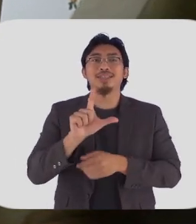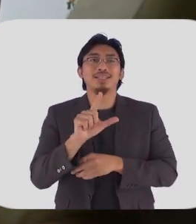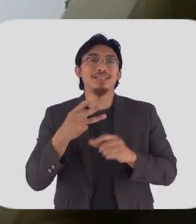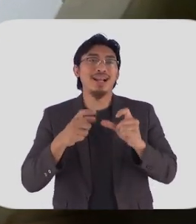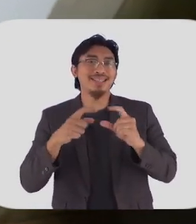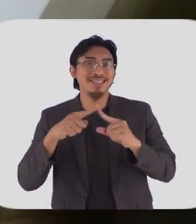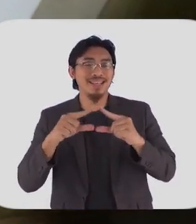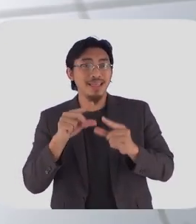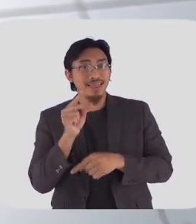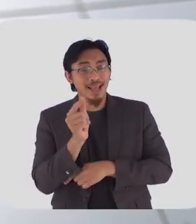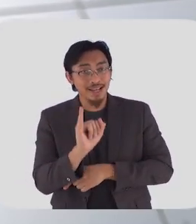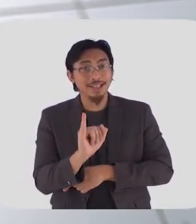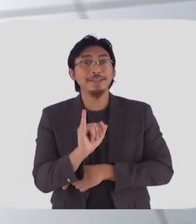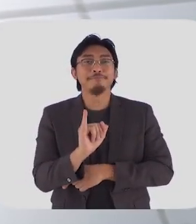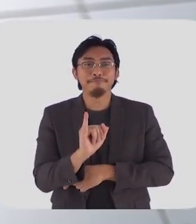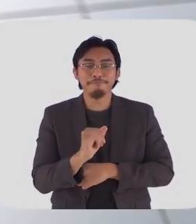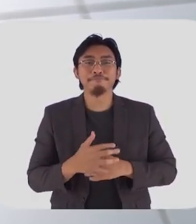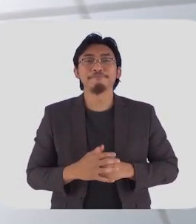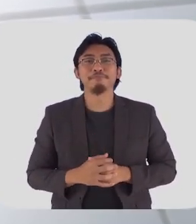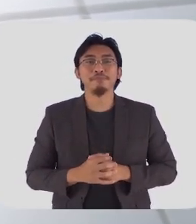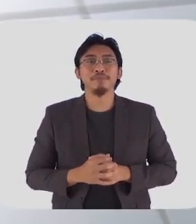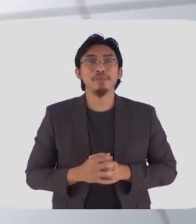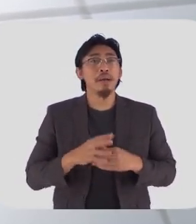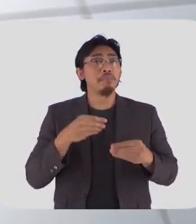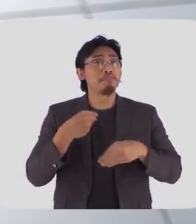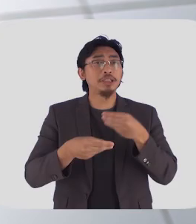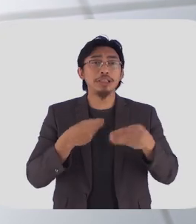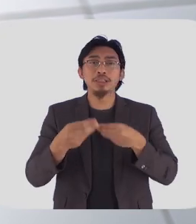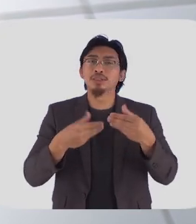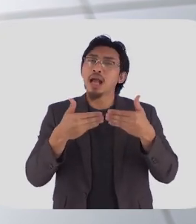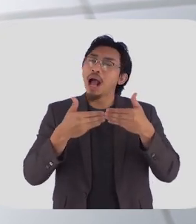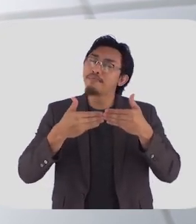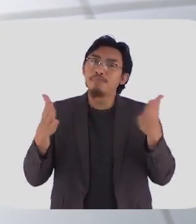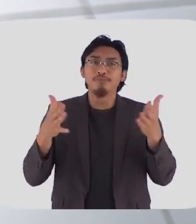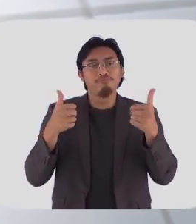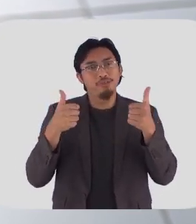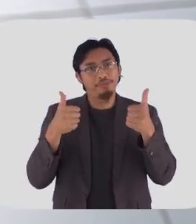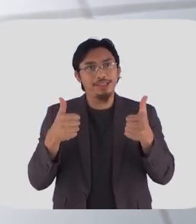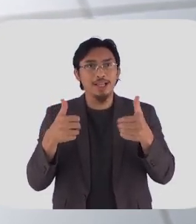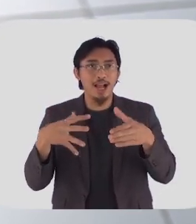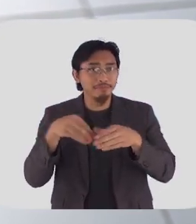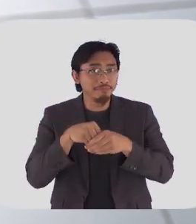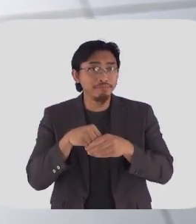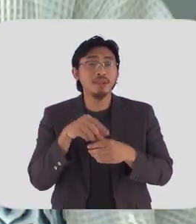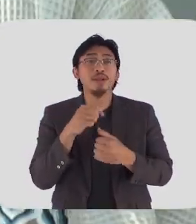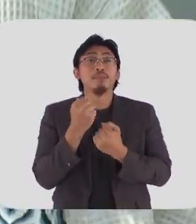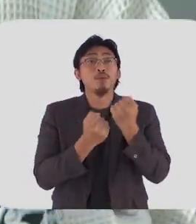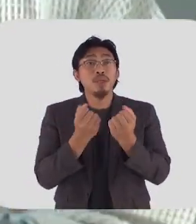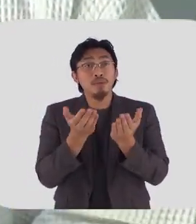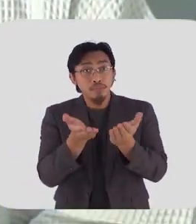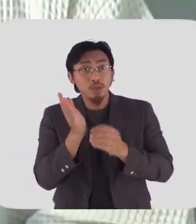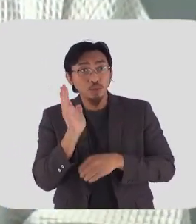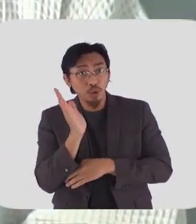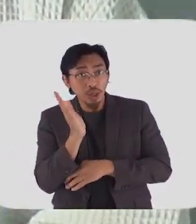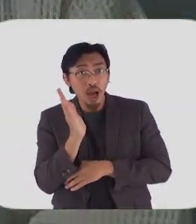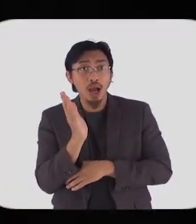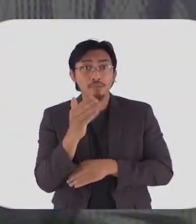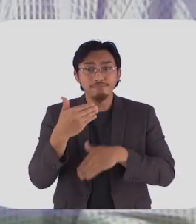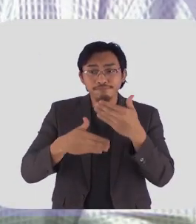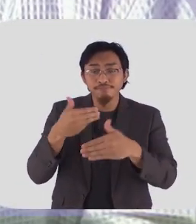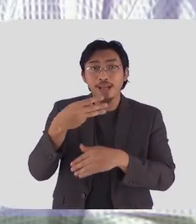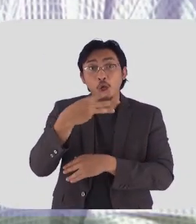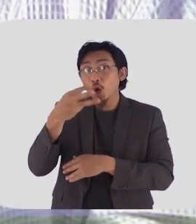pemerintahan supaya lebih baik lagi untuk mendukung investasi lestari ini di bisnis apapun juga.